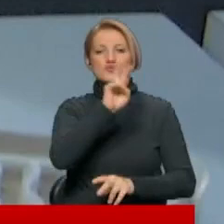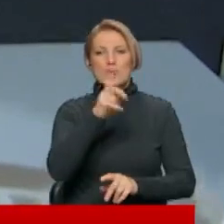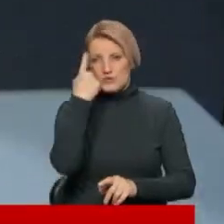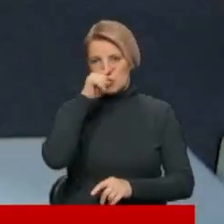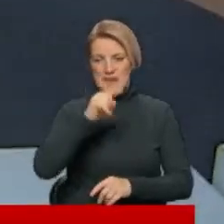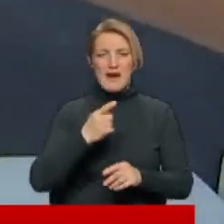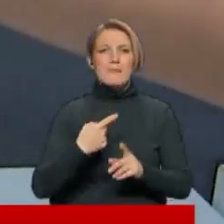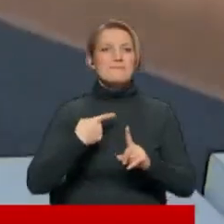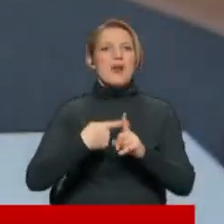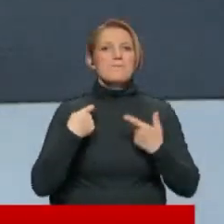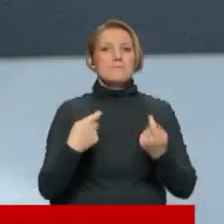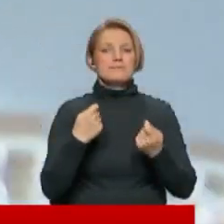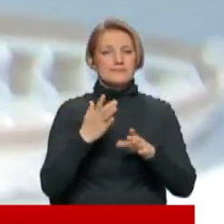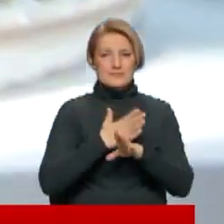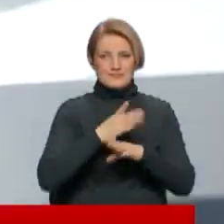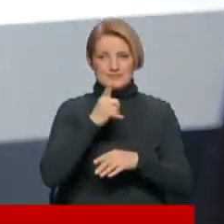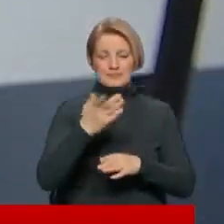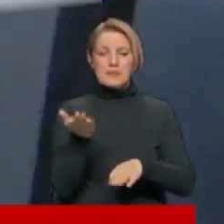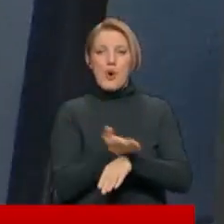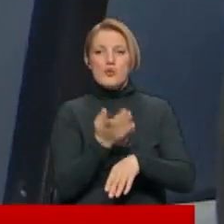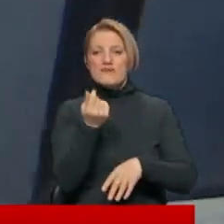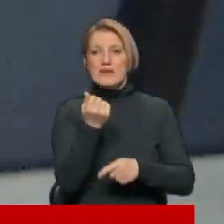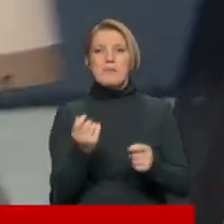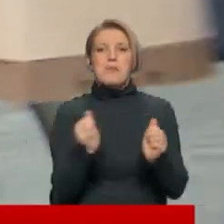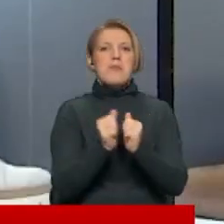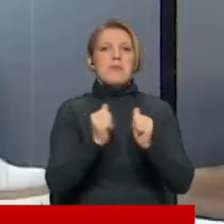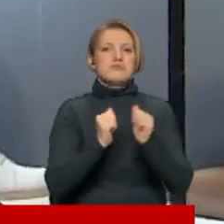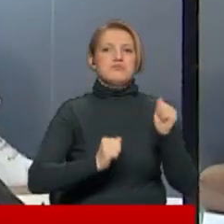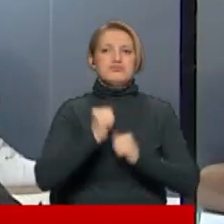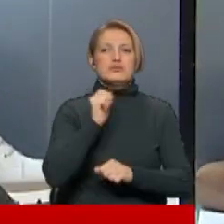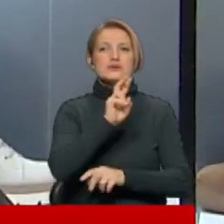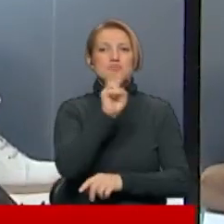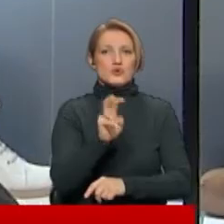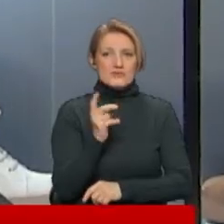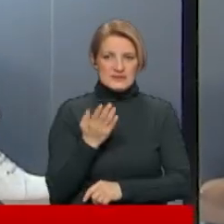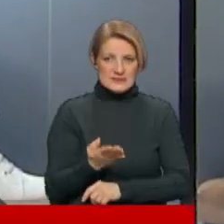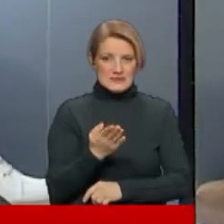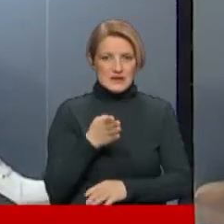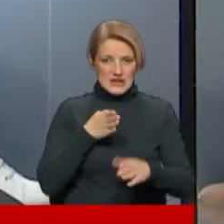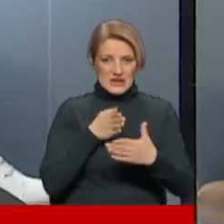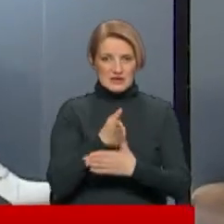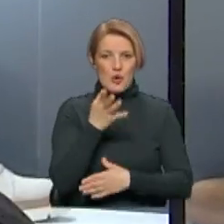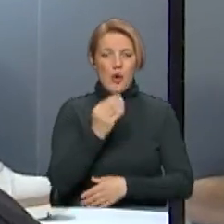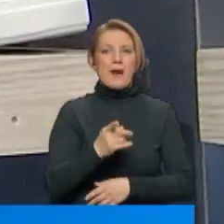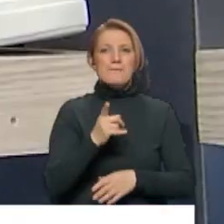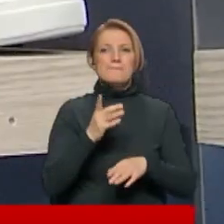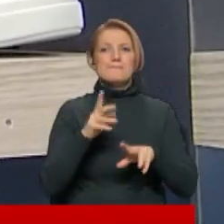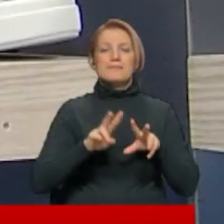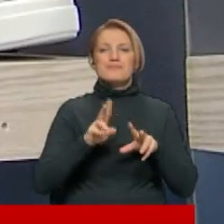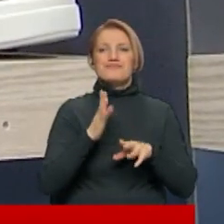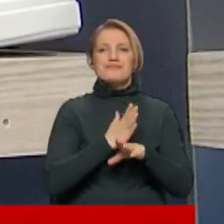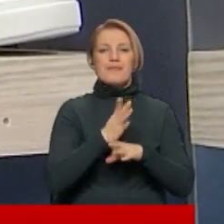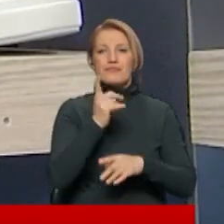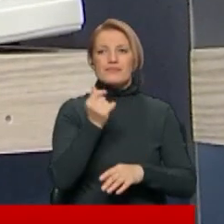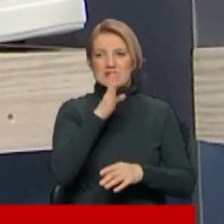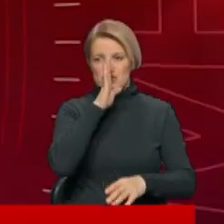nedeniyle artan ham madde fiyatları ayakkabı ve bot fiyatlarının katlanmasına neden oldu. Dövizle girdisi olan ham maddelerimiz olduğu için